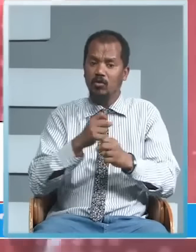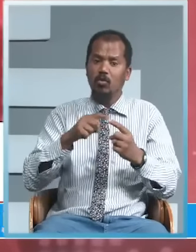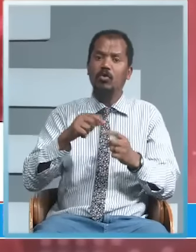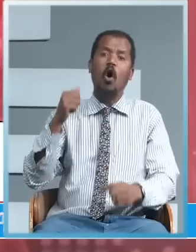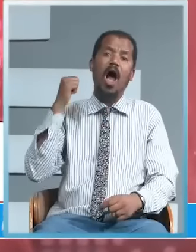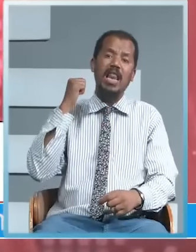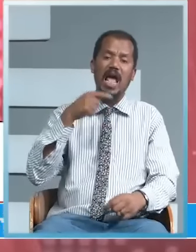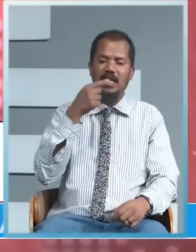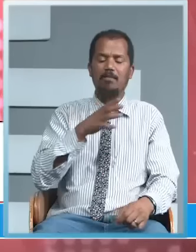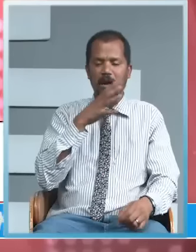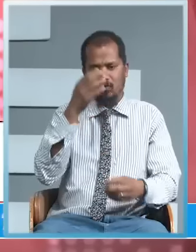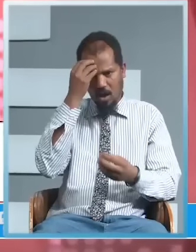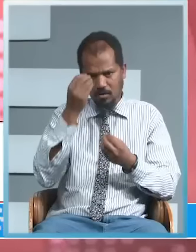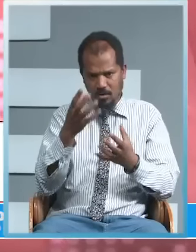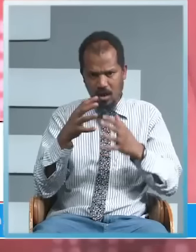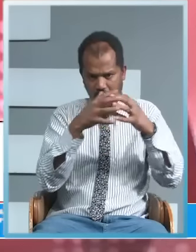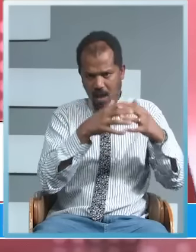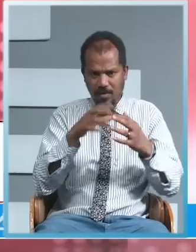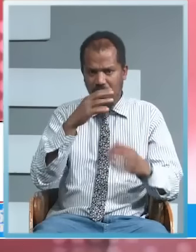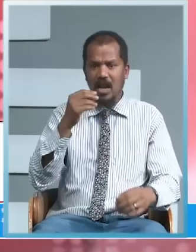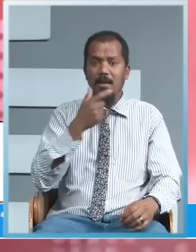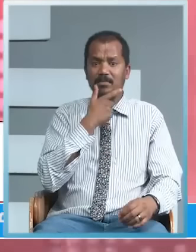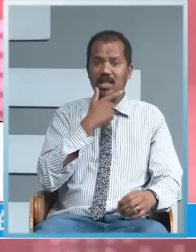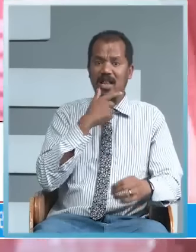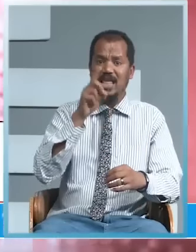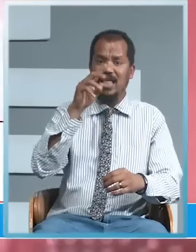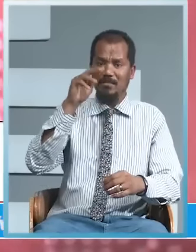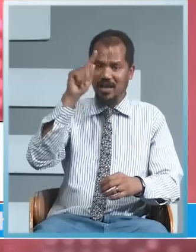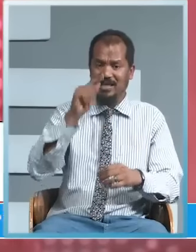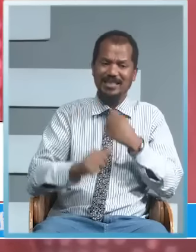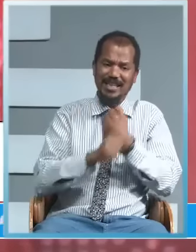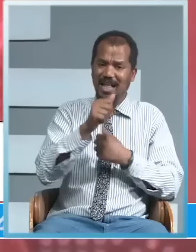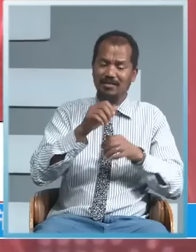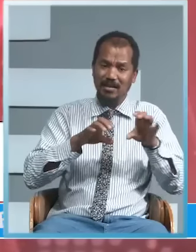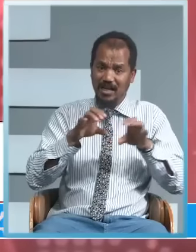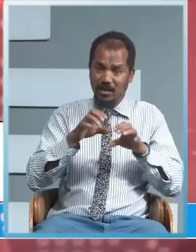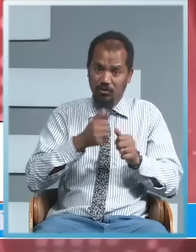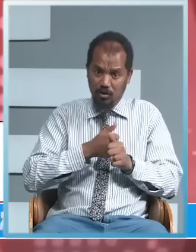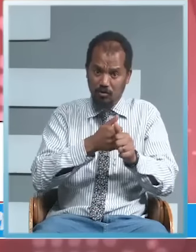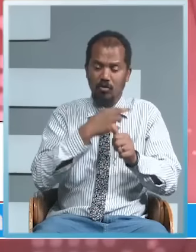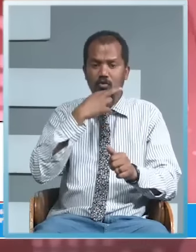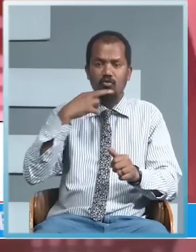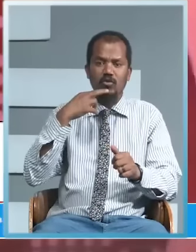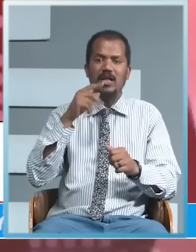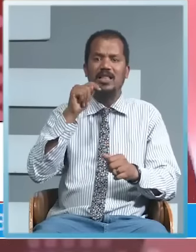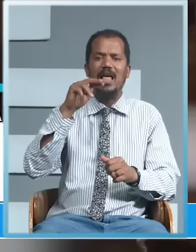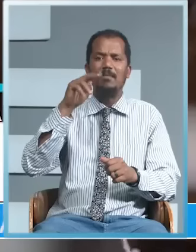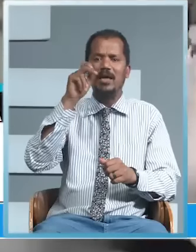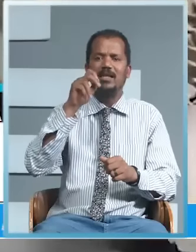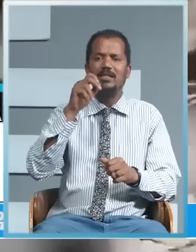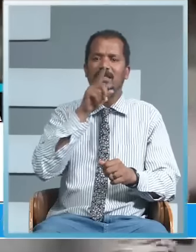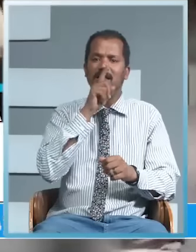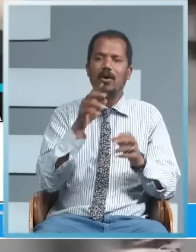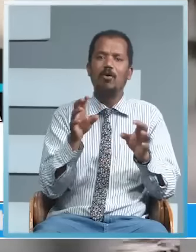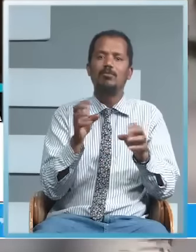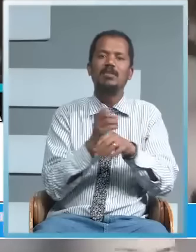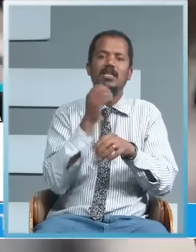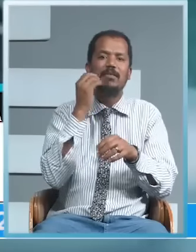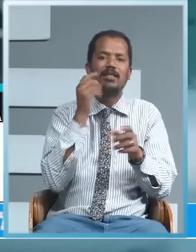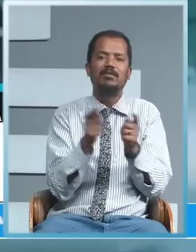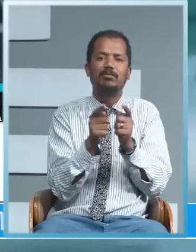ወደኋላ እንደማይሉም አሳውቀዋል። አሜሪካና ብሪታንያ በየመን ጥቃት መሰንዘራቸውን ተከትሎ ሩሲያ የተመድ የጸጥታው ምክር ቤት